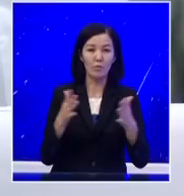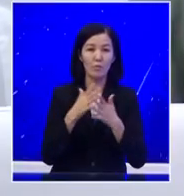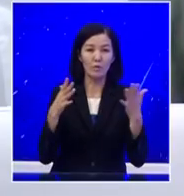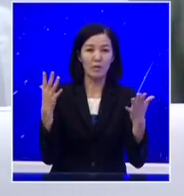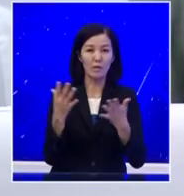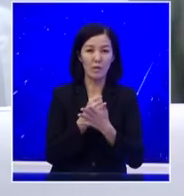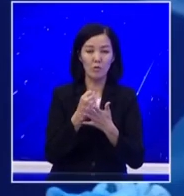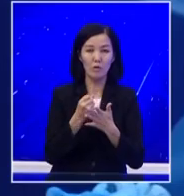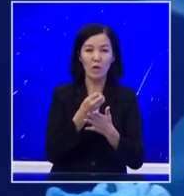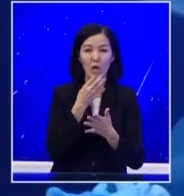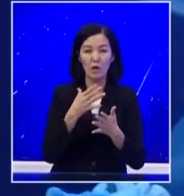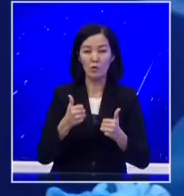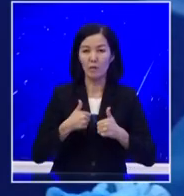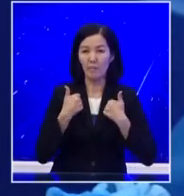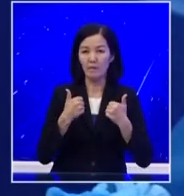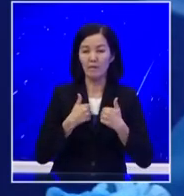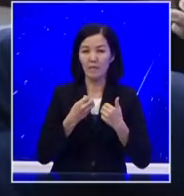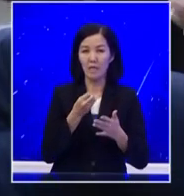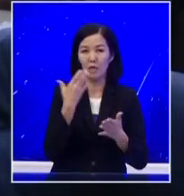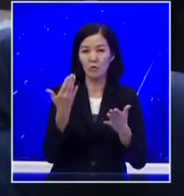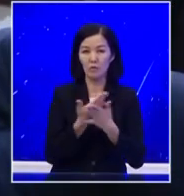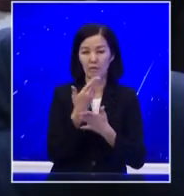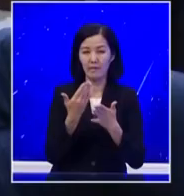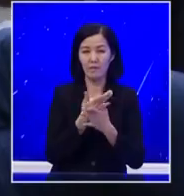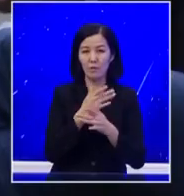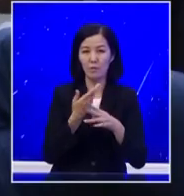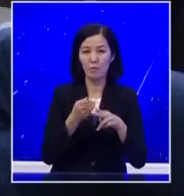хорошей мотивации пусть всегда будут хорошие новости